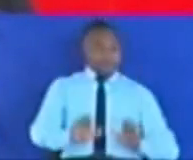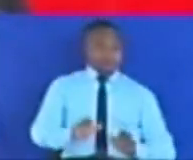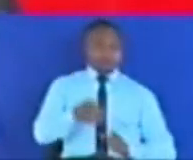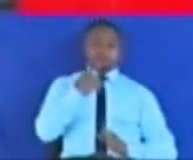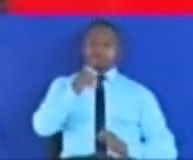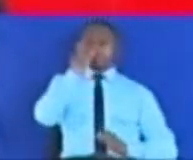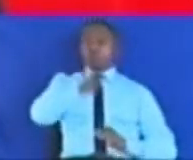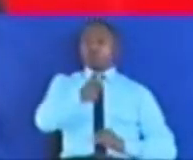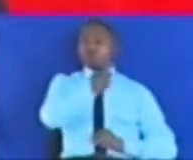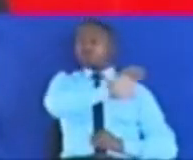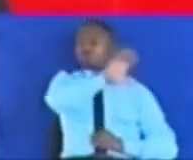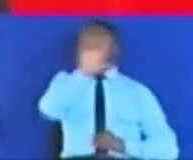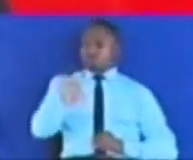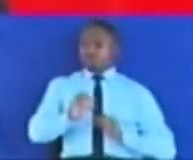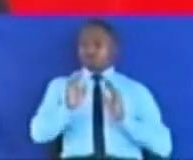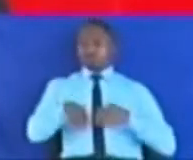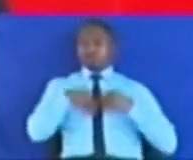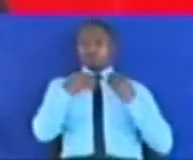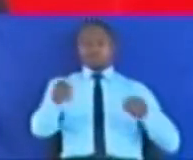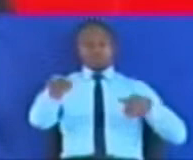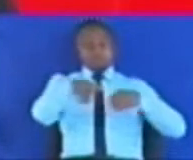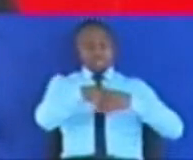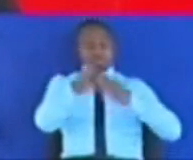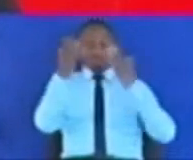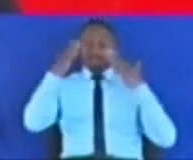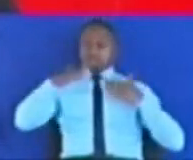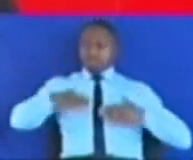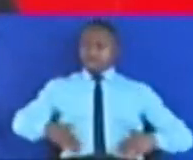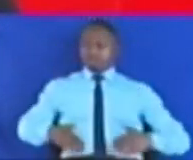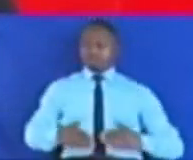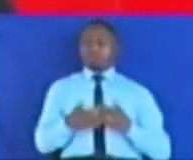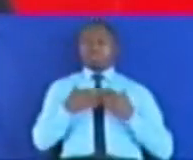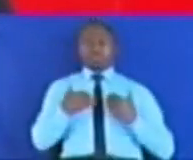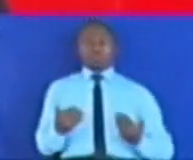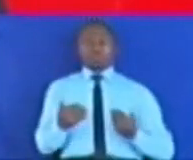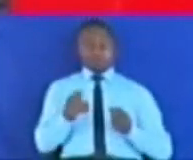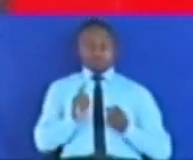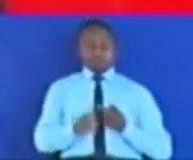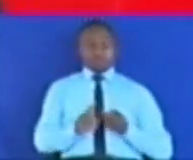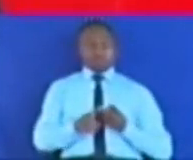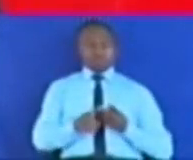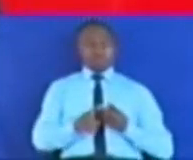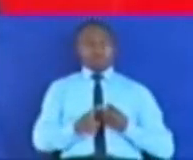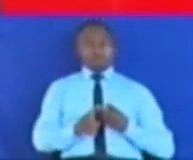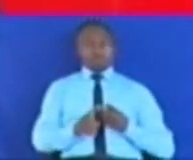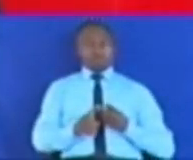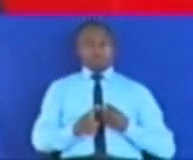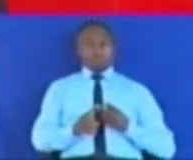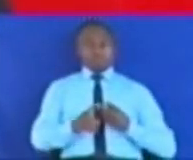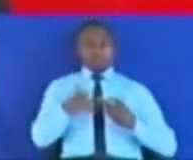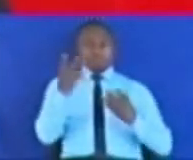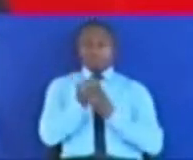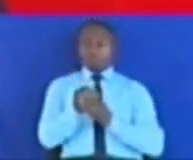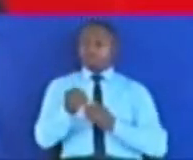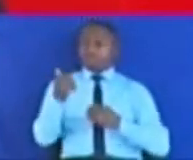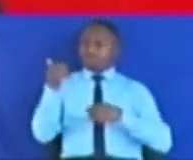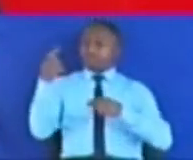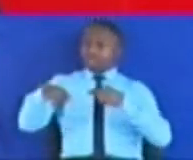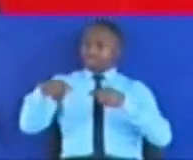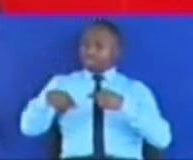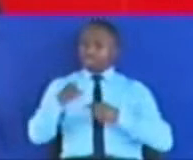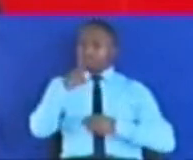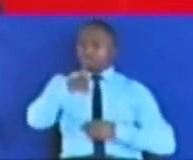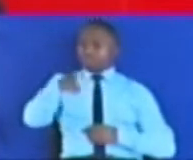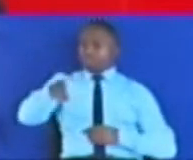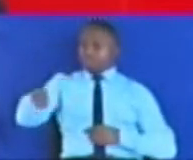Watanzania wote wapatiwe bima ya afya. Lakini tukiambatanisha na sera yetu ya PPP, public